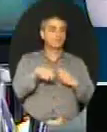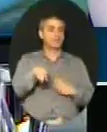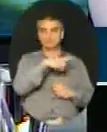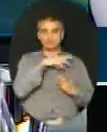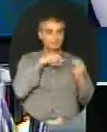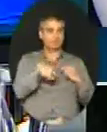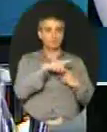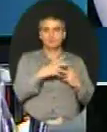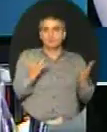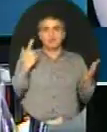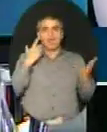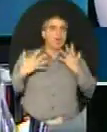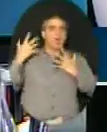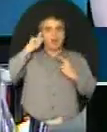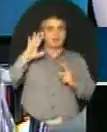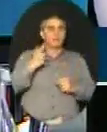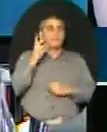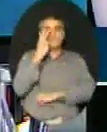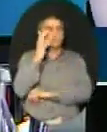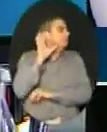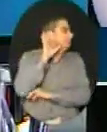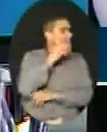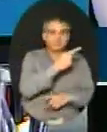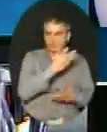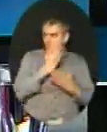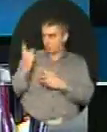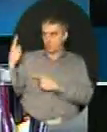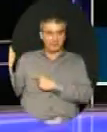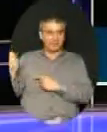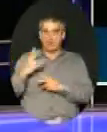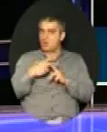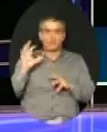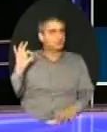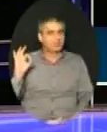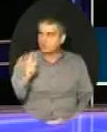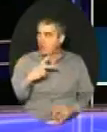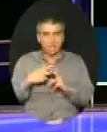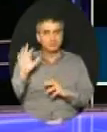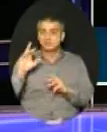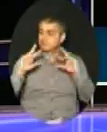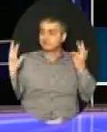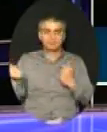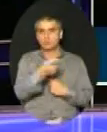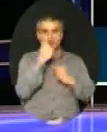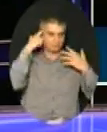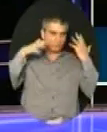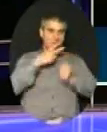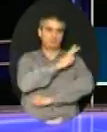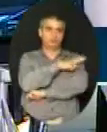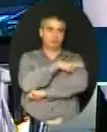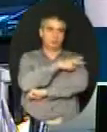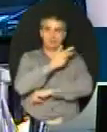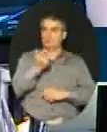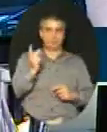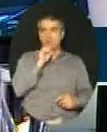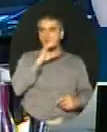כשאתה מדבר איתם, הם פשוט לא יודעים מה קורה. הם מנסים לשמוע מאיתנו מה קורה, בטח מוישה עבר את זה גם. זה לא רק שס, זה לא רק שס. הציבור מבולבל, המשטרה של אל שייך